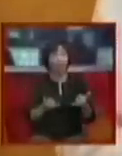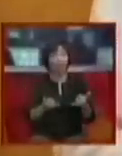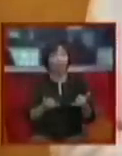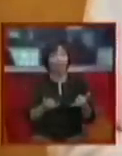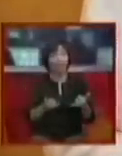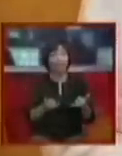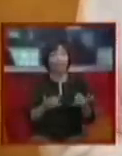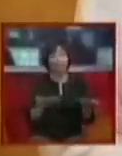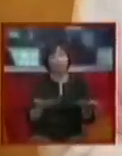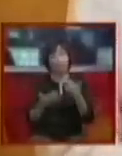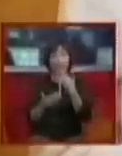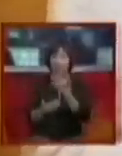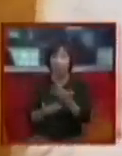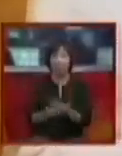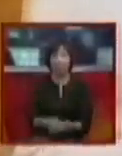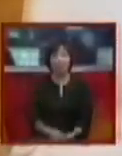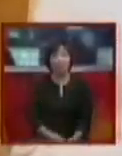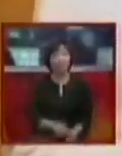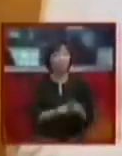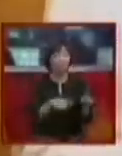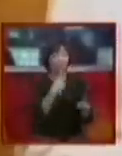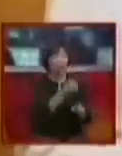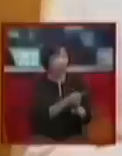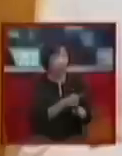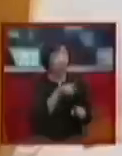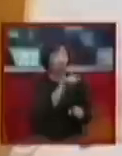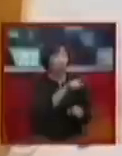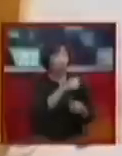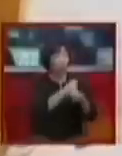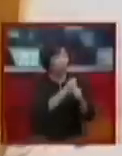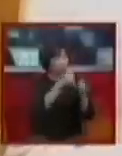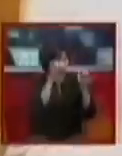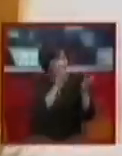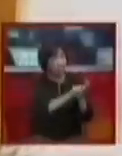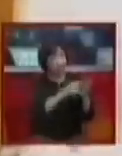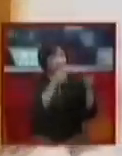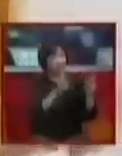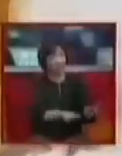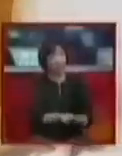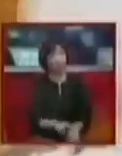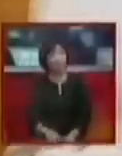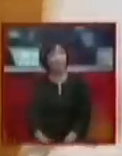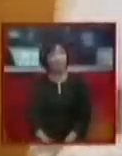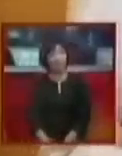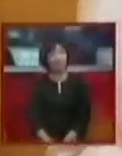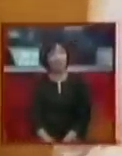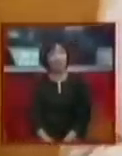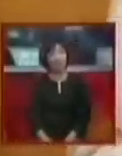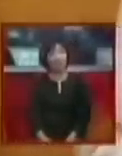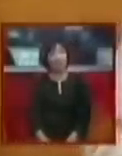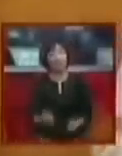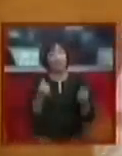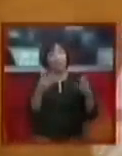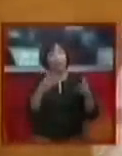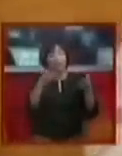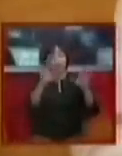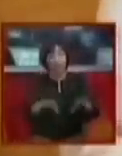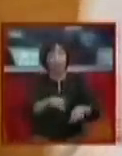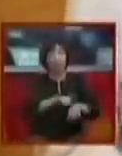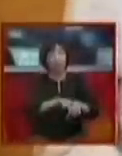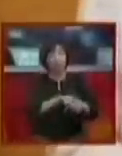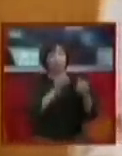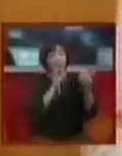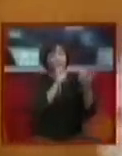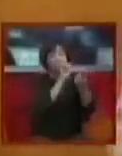buhay ang liwanag na ganito, ang tugon ko, ikaw ang gumawa nito. Sa bawat pagkakataon na haharap ako sa isang magsasaka,